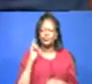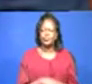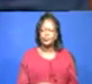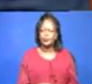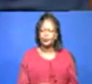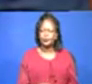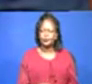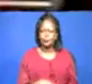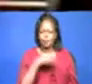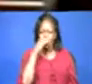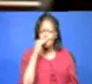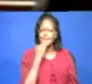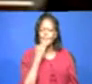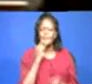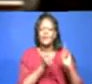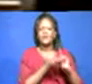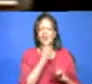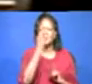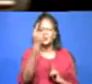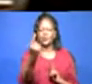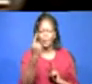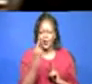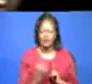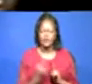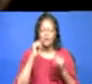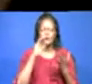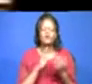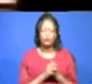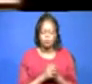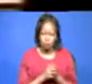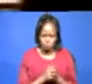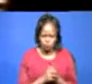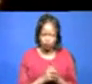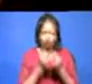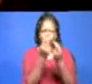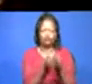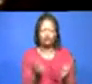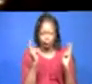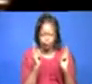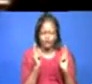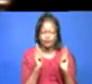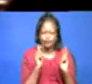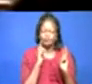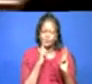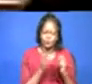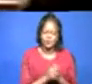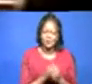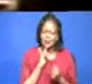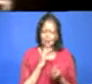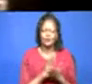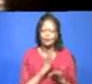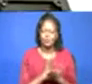Musalia Mudavadi alikuwa wa kwanza kufika mbele ya kamati ya bunge la kitaifa ya uteuzi leo. Mudavadi alikuwa akitetea ufafu wake wa kuhudumu